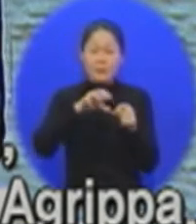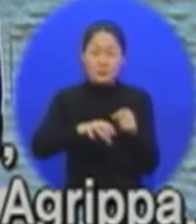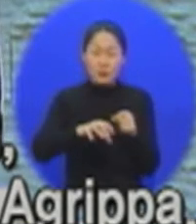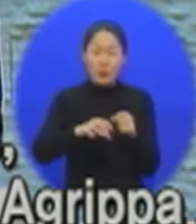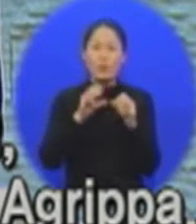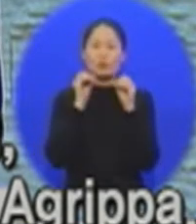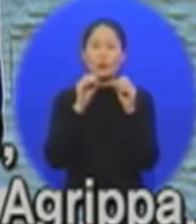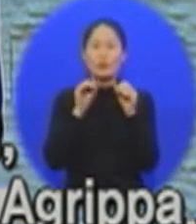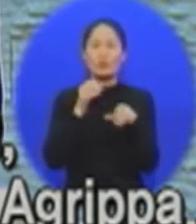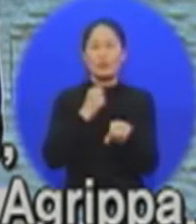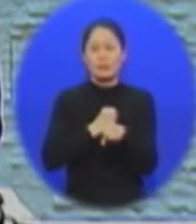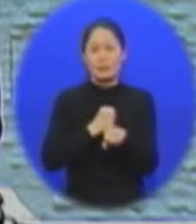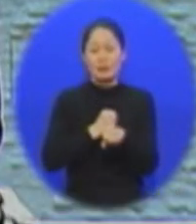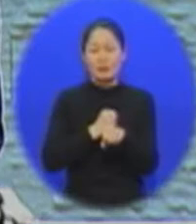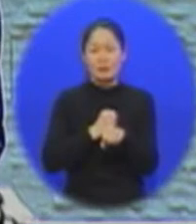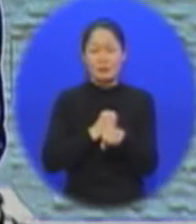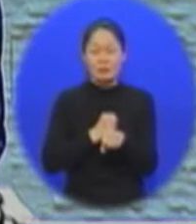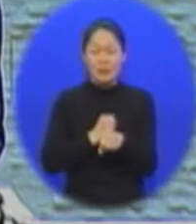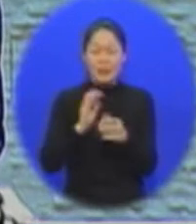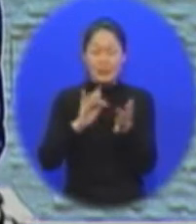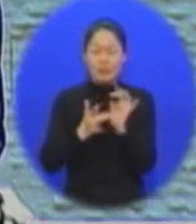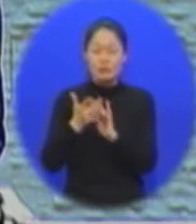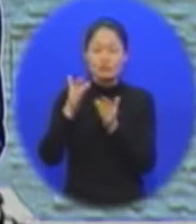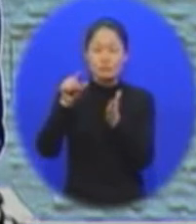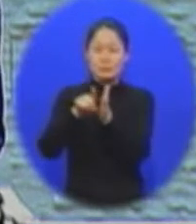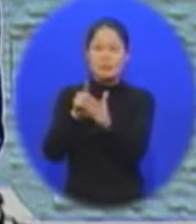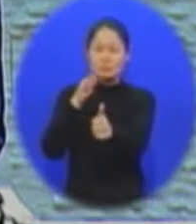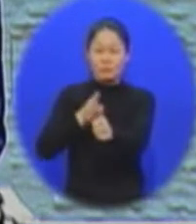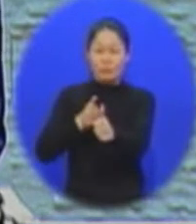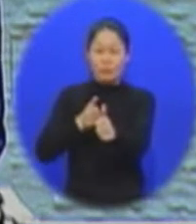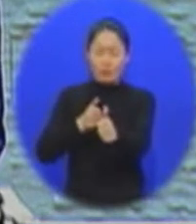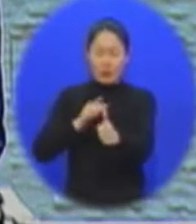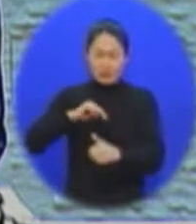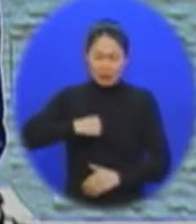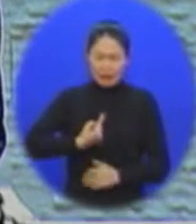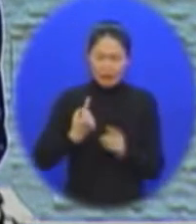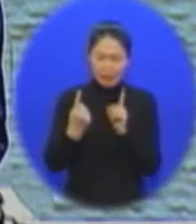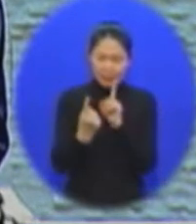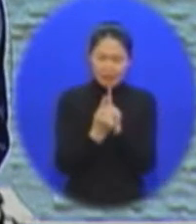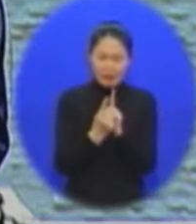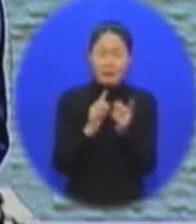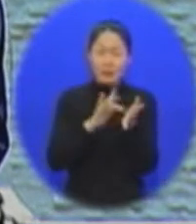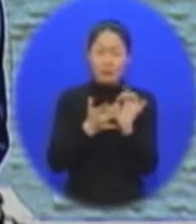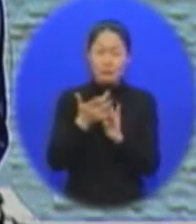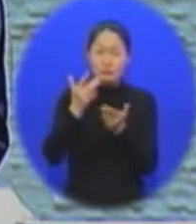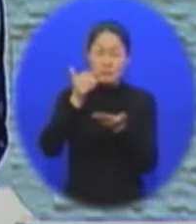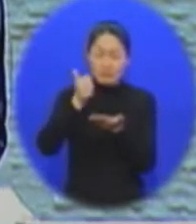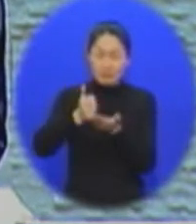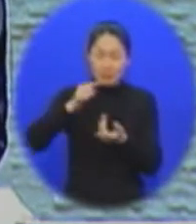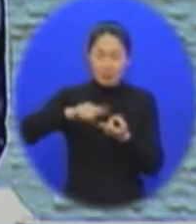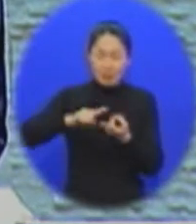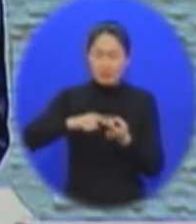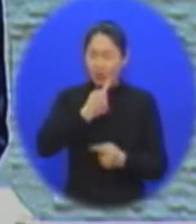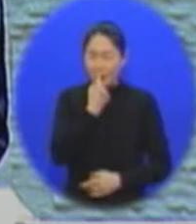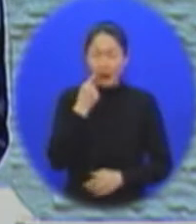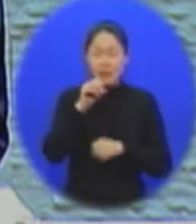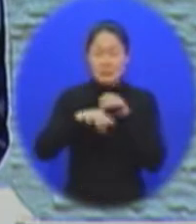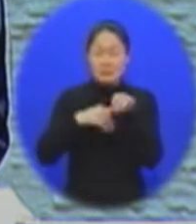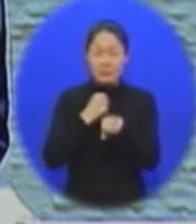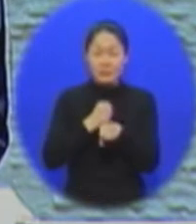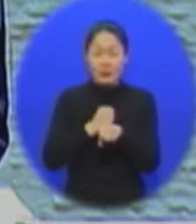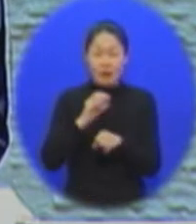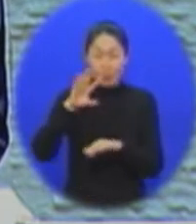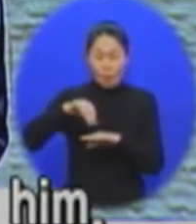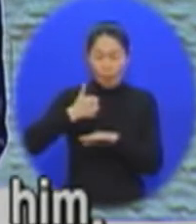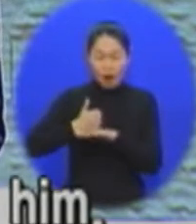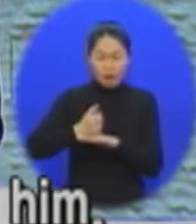전도를 합니다 예수 믿으라고 자기가 만난 예수님을 간증 해요 아그립바 왕이 듣다 보니까